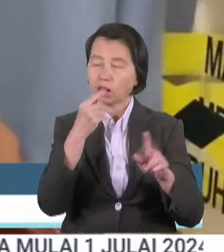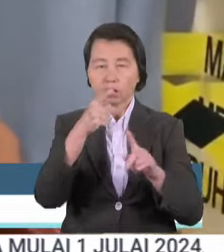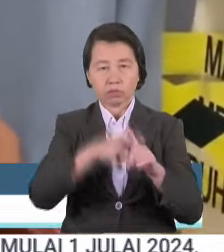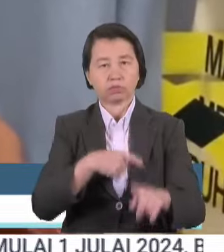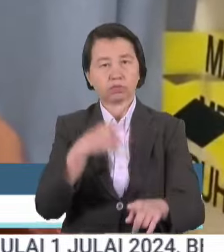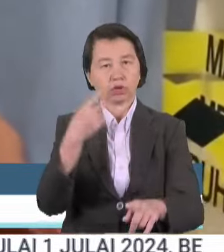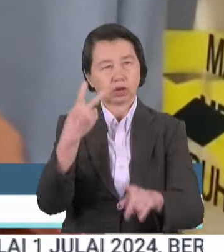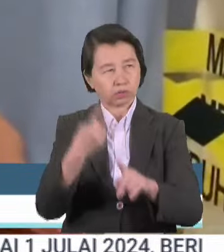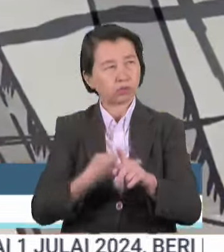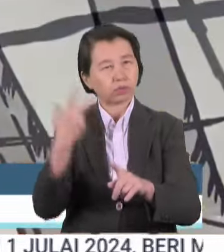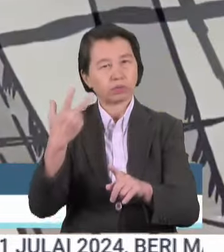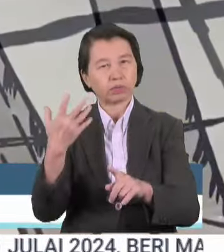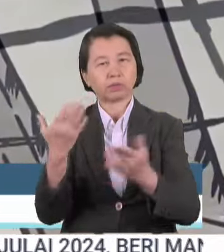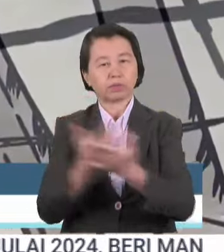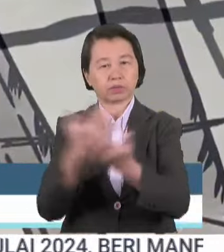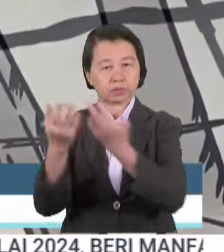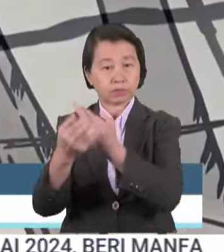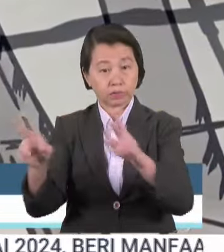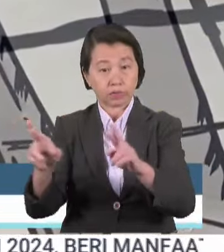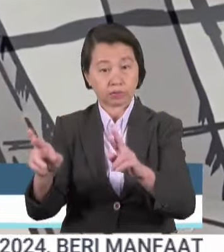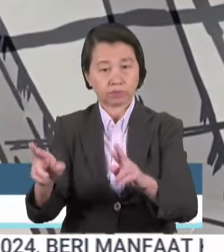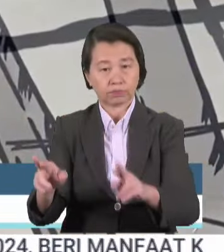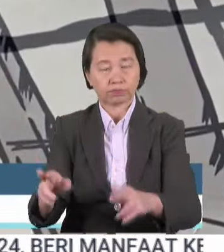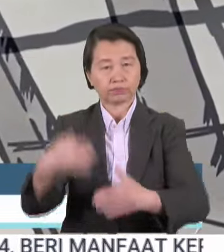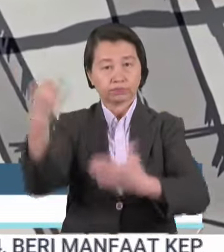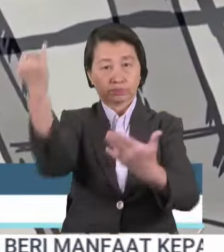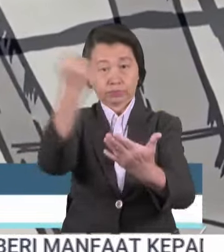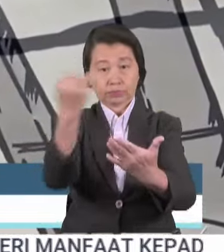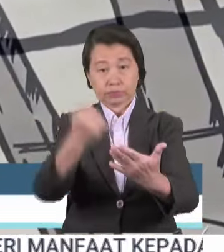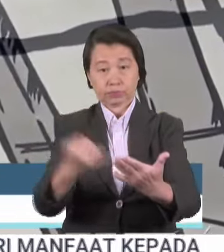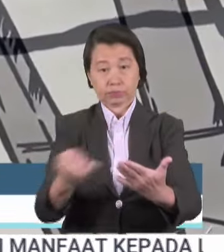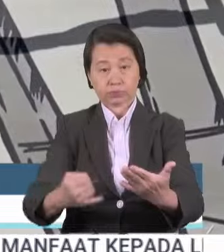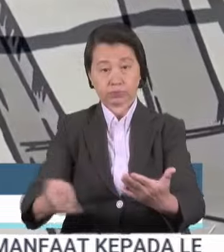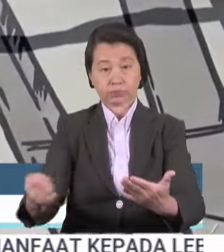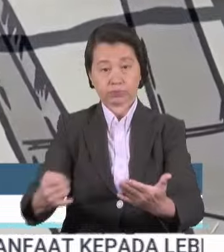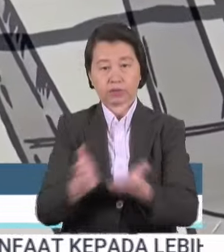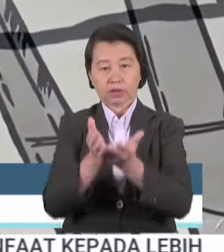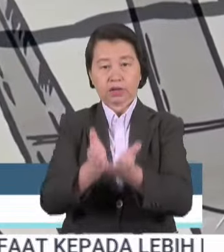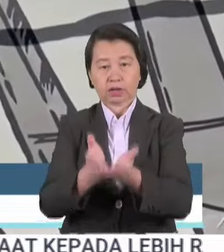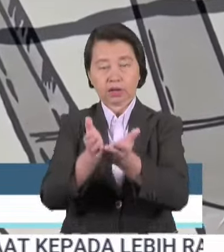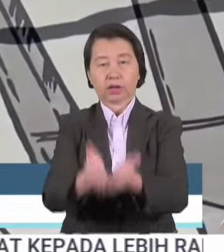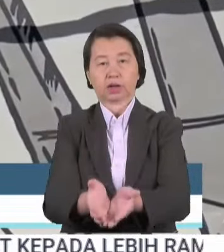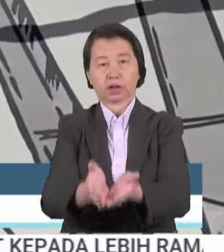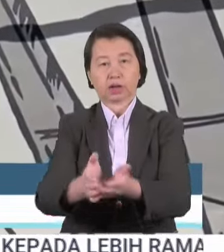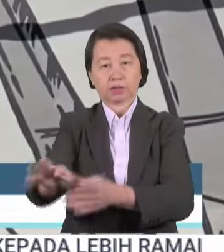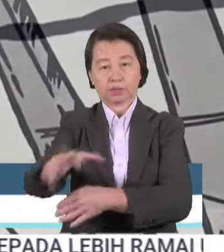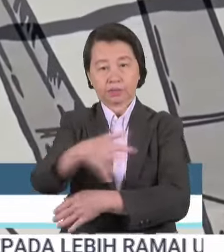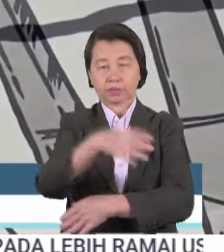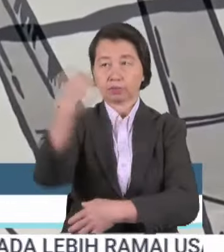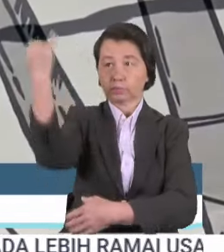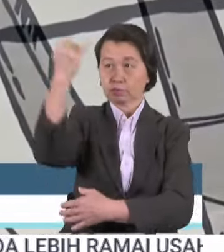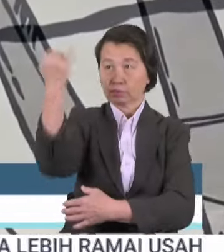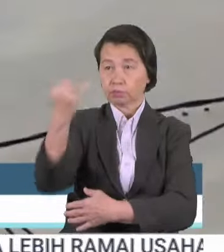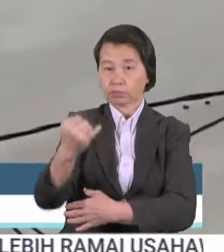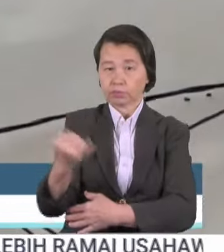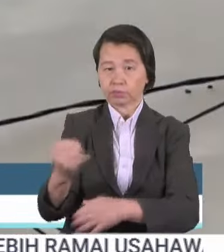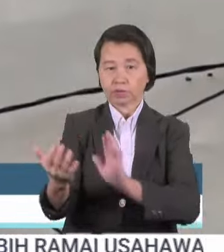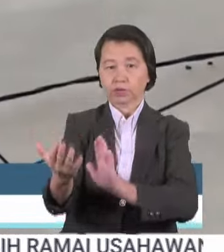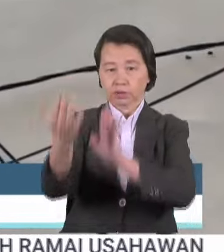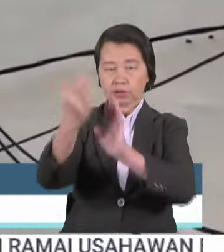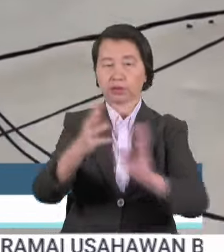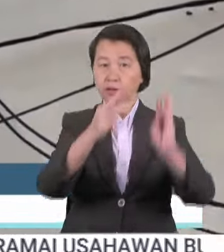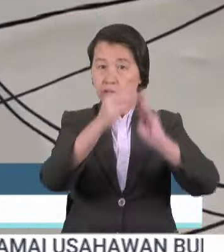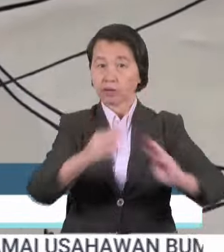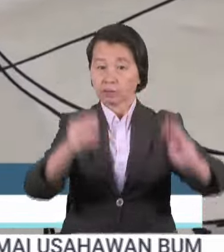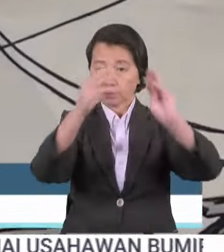sebulan, dua bulan macam tu ya. Lukisan mural berbentuk kapal laut yang dilukis di bangunan hadapan